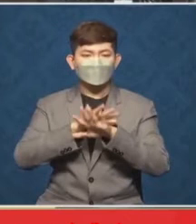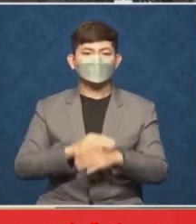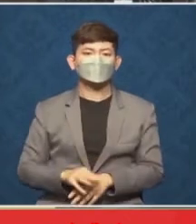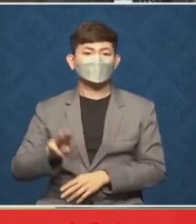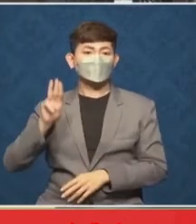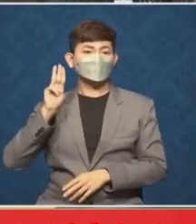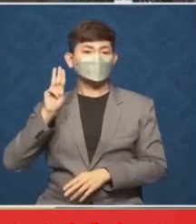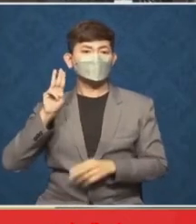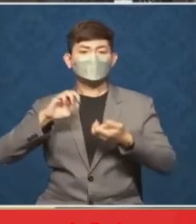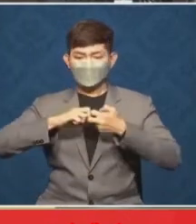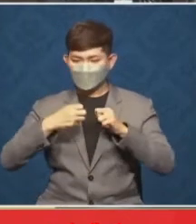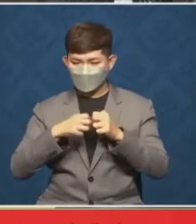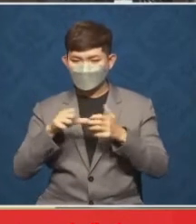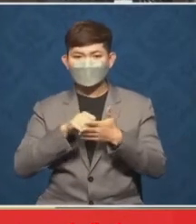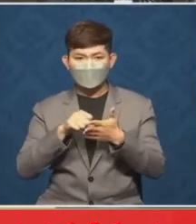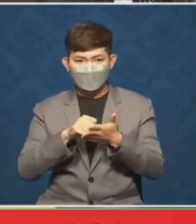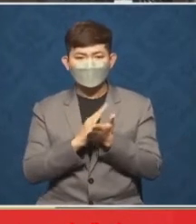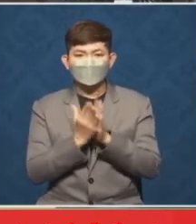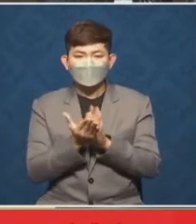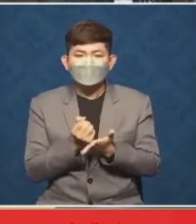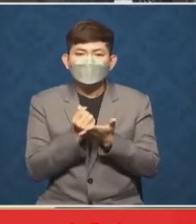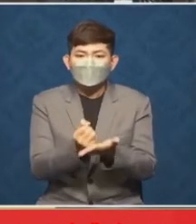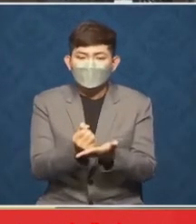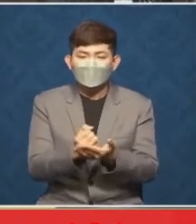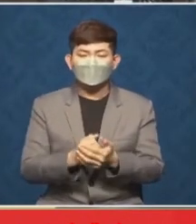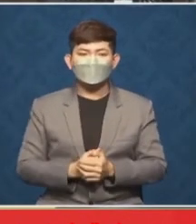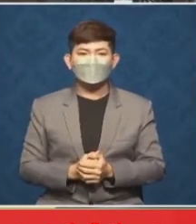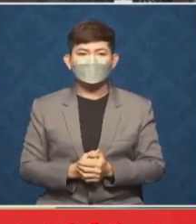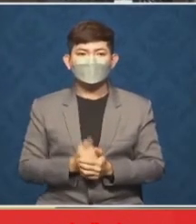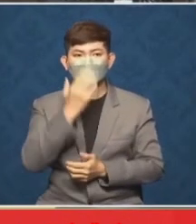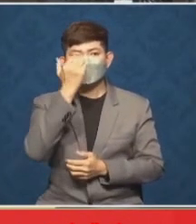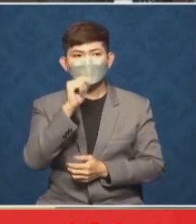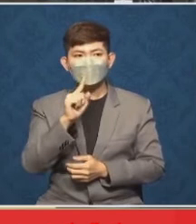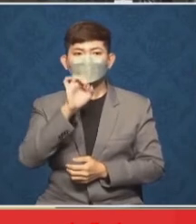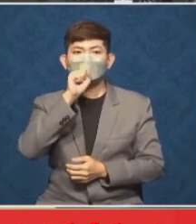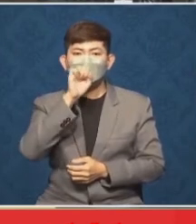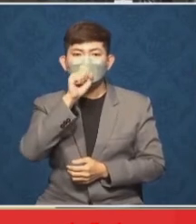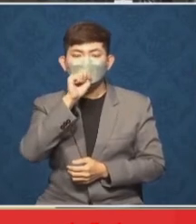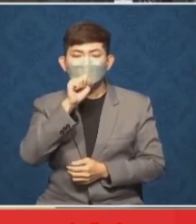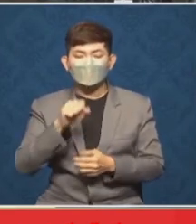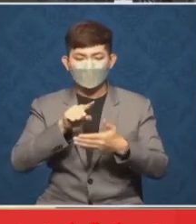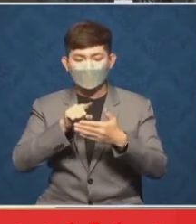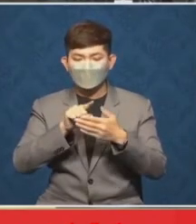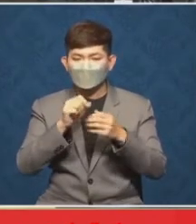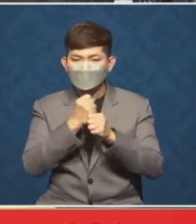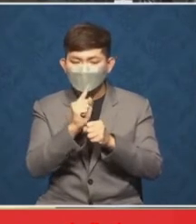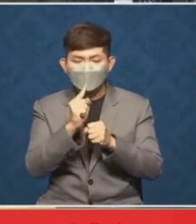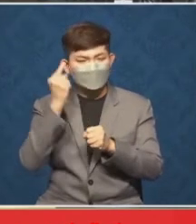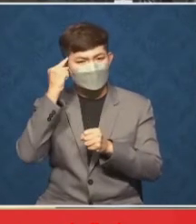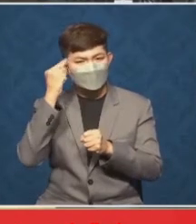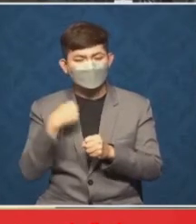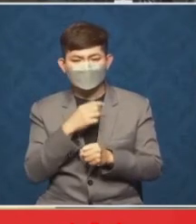หากับผู้ที่ร้องเรื่องจัดสอบท้องถิ่นครับไม่มีอะไรมากผมไม่ได้ปิ